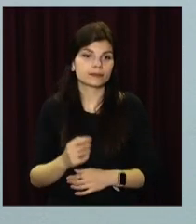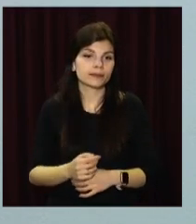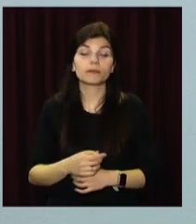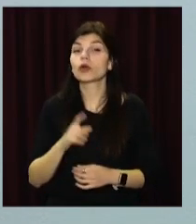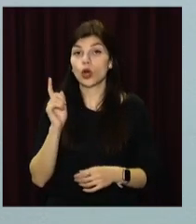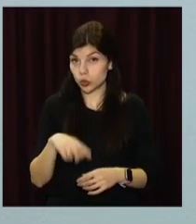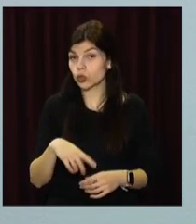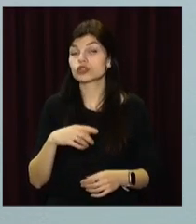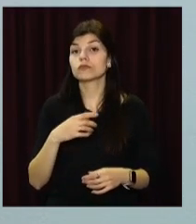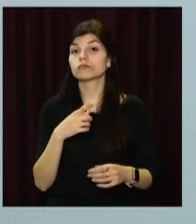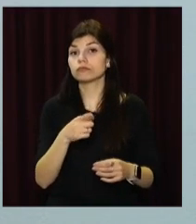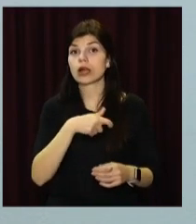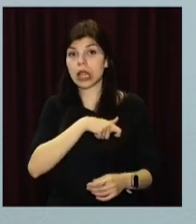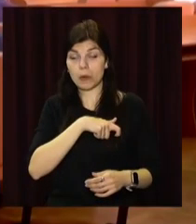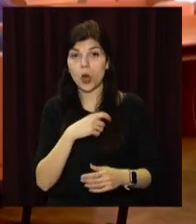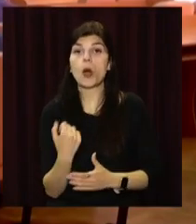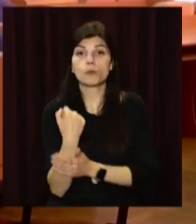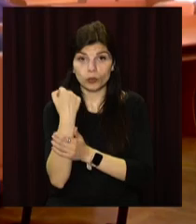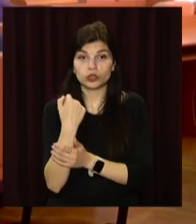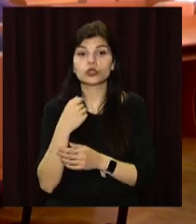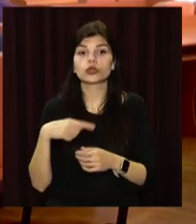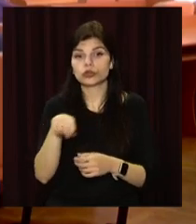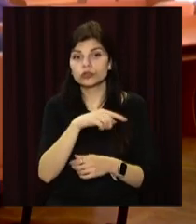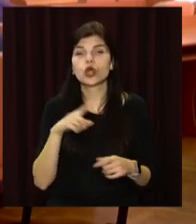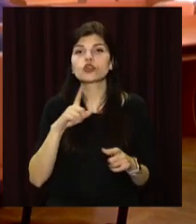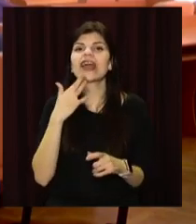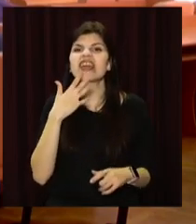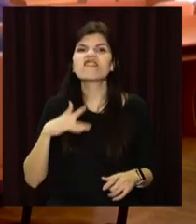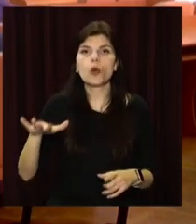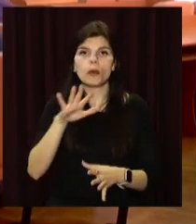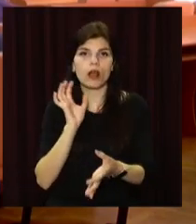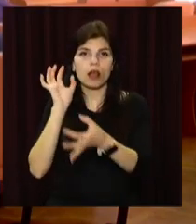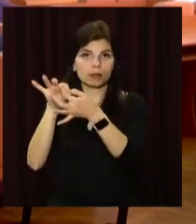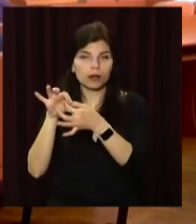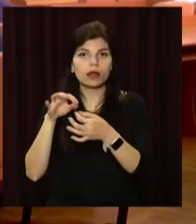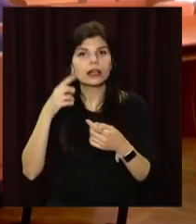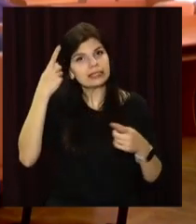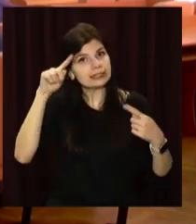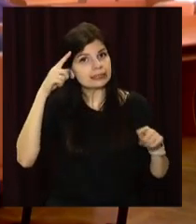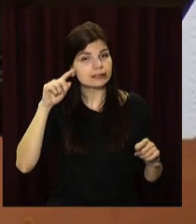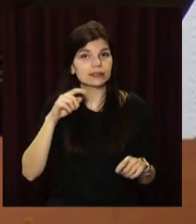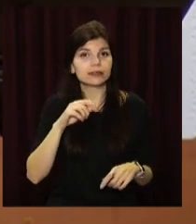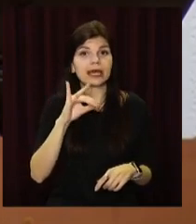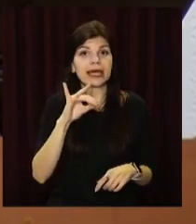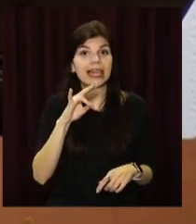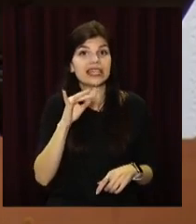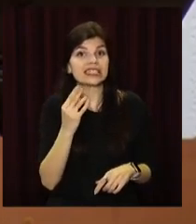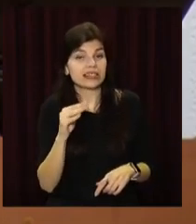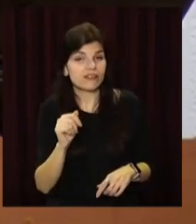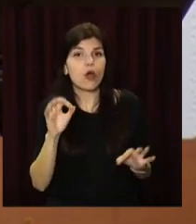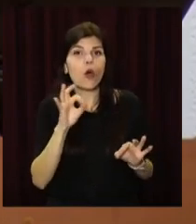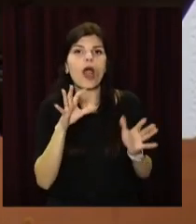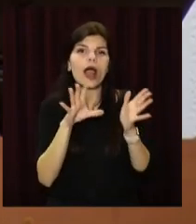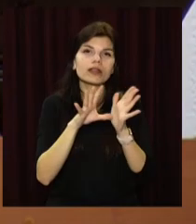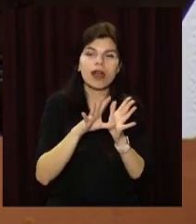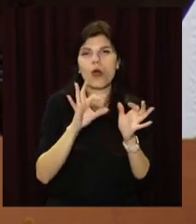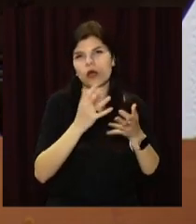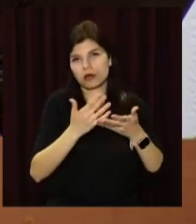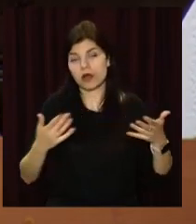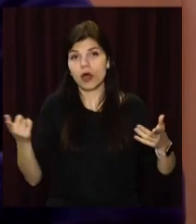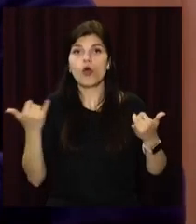Також депутати міськради підтримали рішення долучитися до європейської ініціативи «Угода мерів з клімату та енергії». Тож тепер